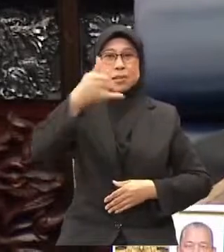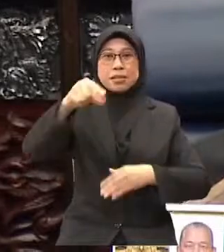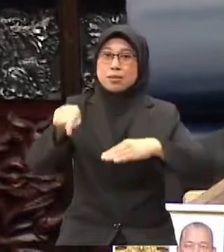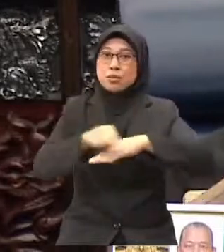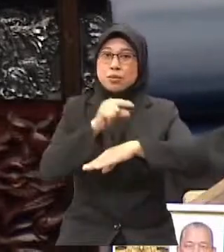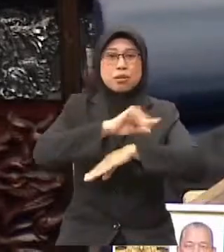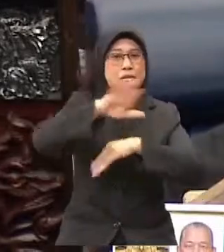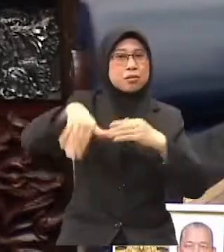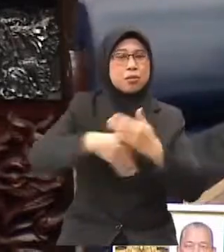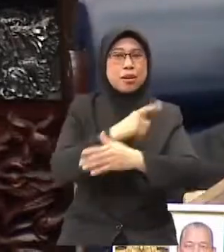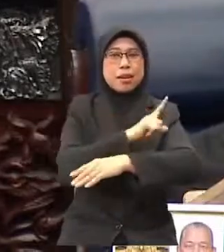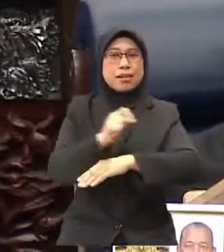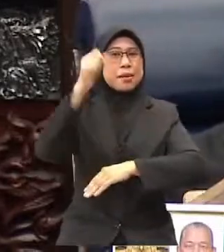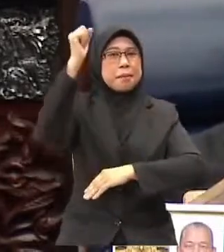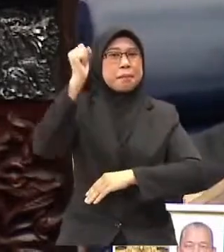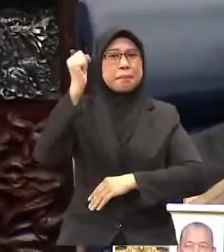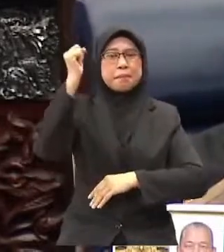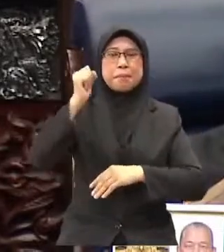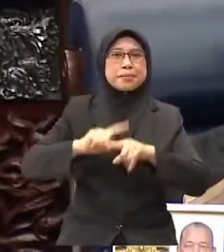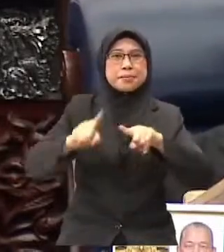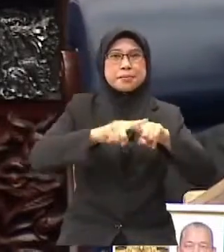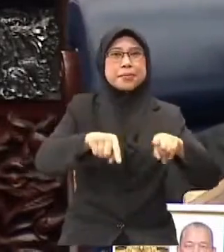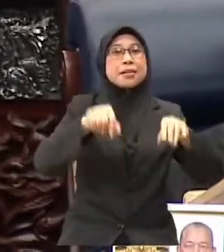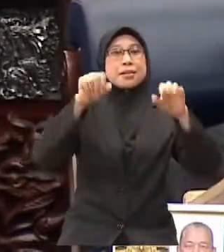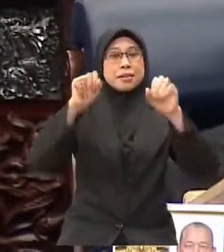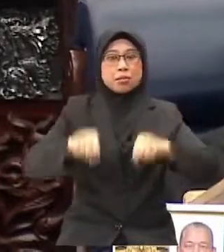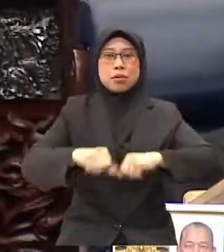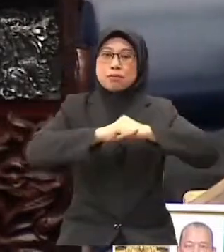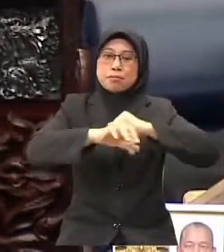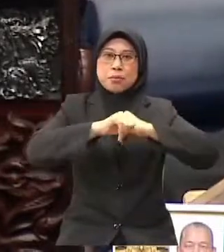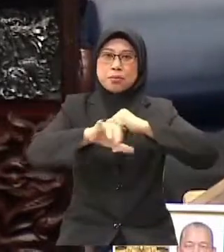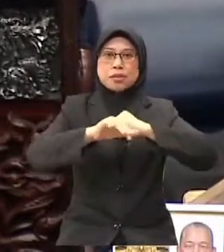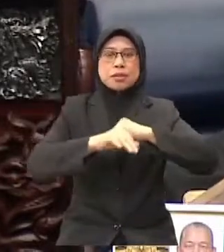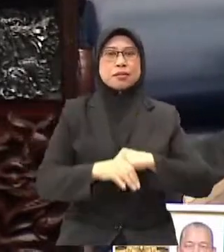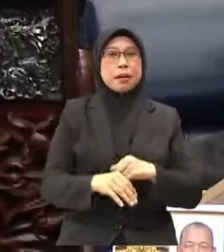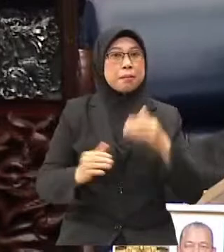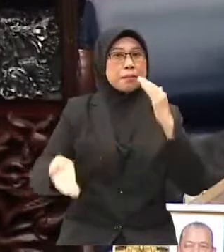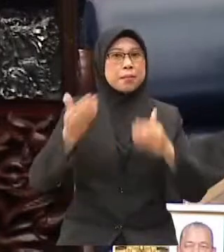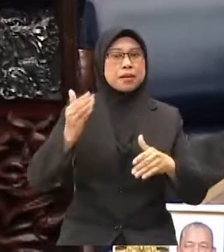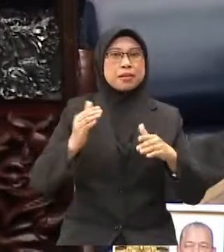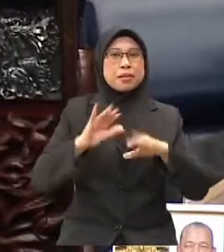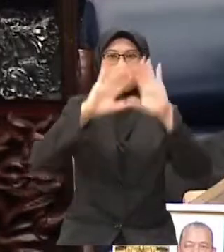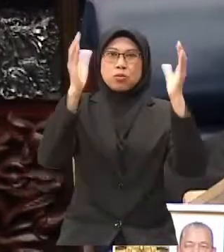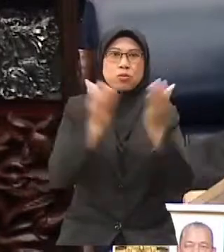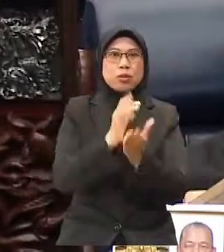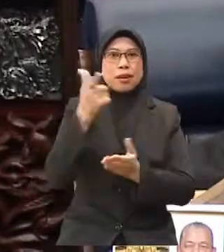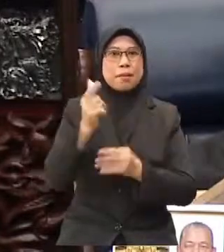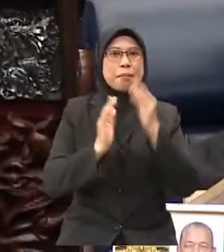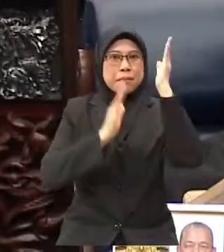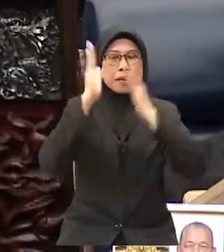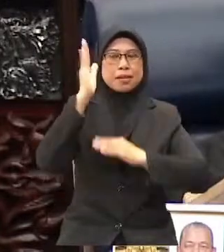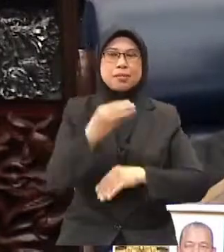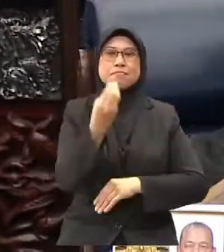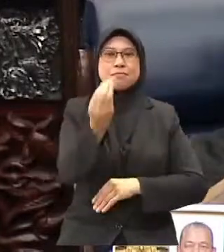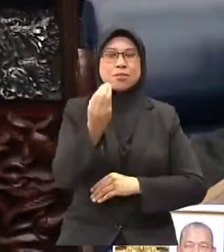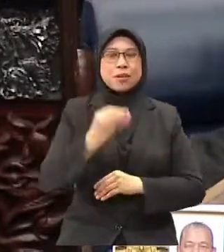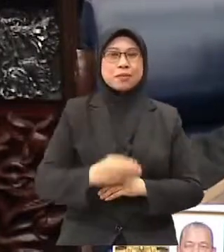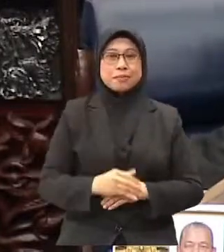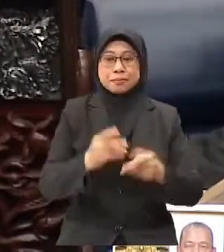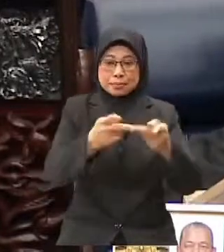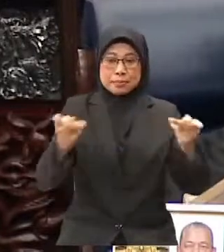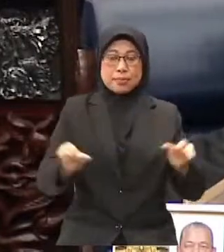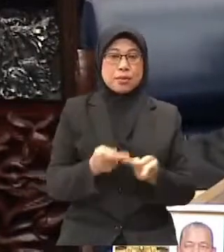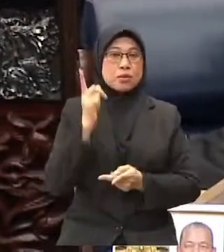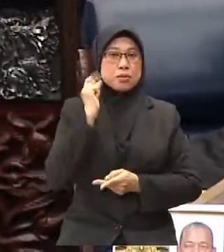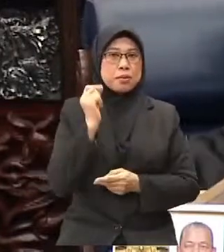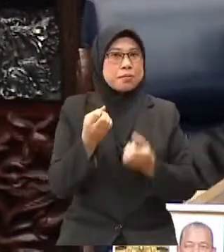ini sesuatu yang saya harap dapat kita perluaskan dapat kita promosikan dengan sebaik-baiknya yang berhormat Subang pun di kawasan Subang itu